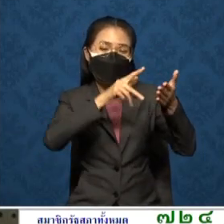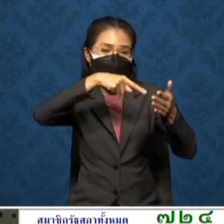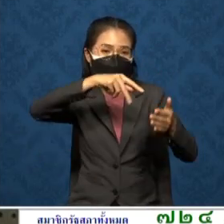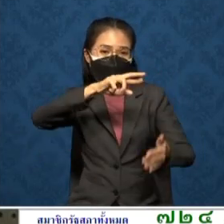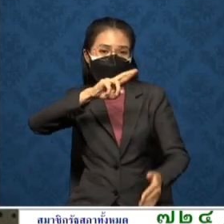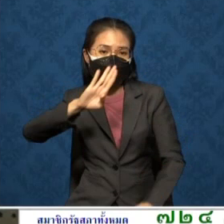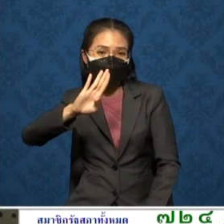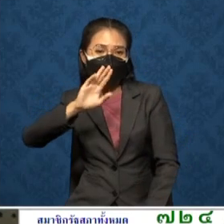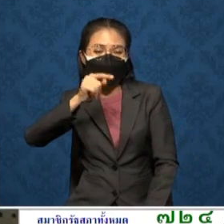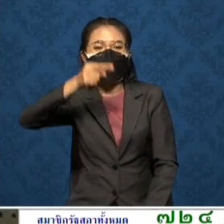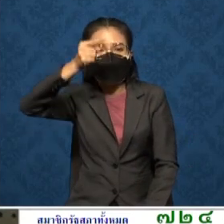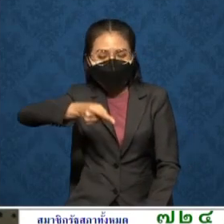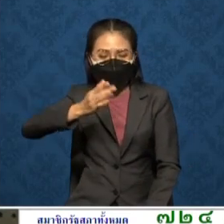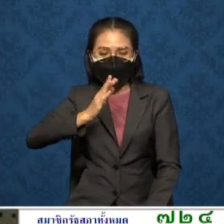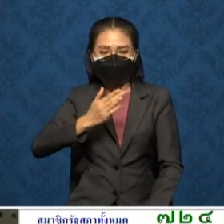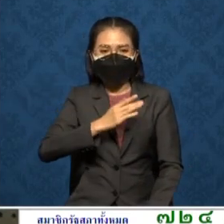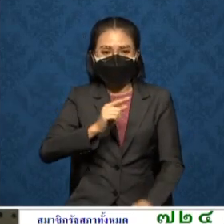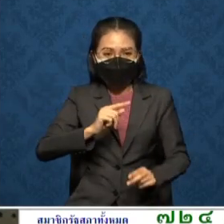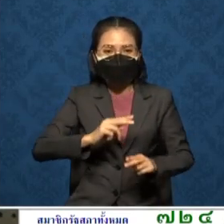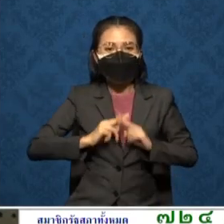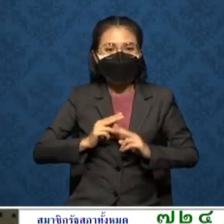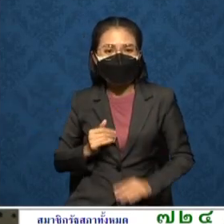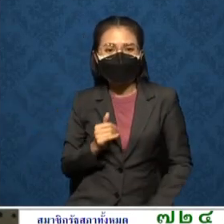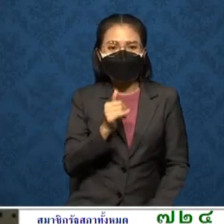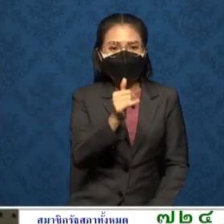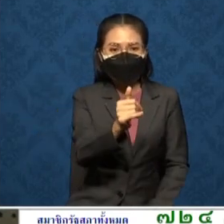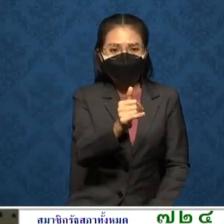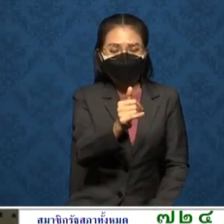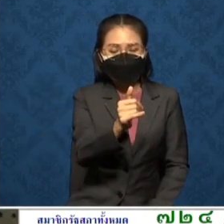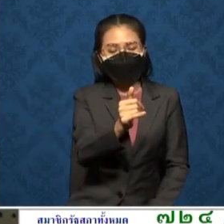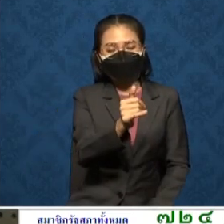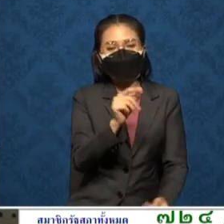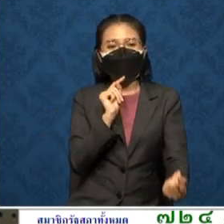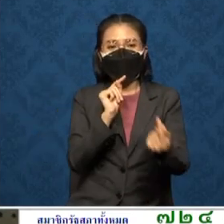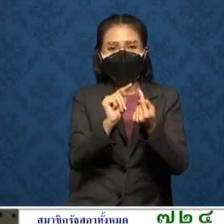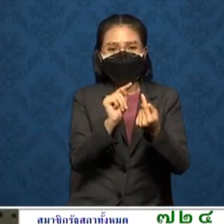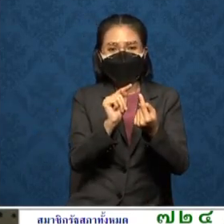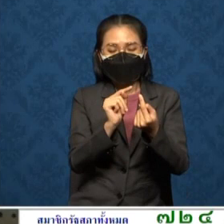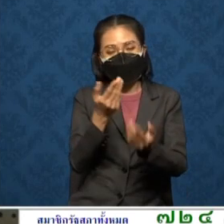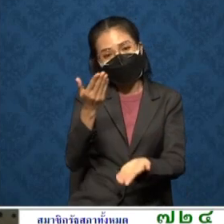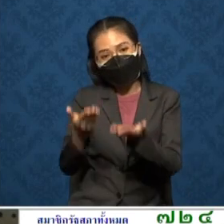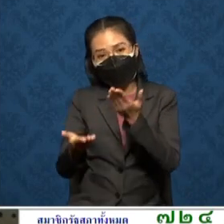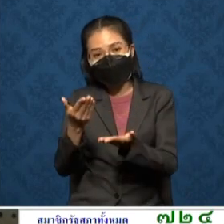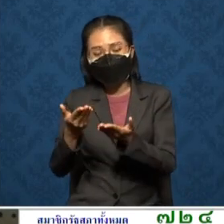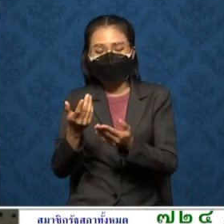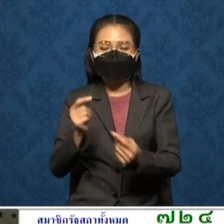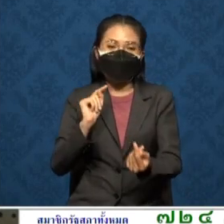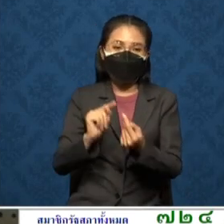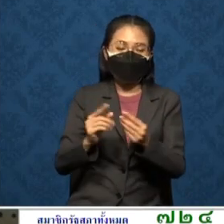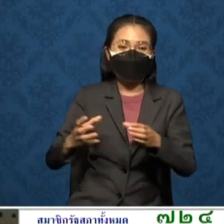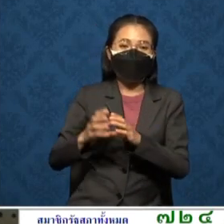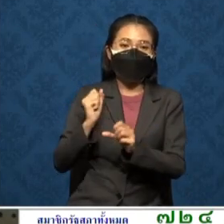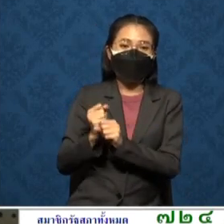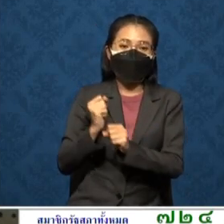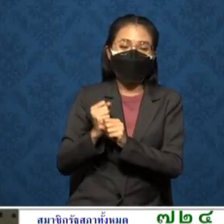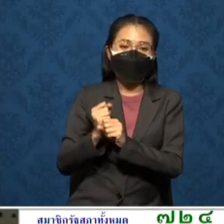ตัวไม่ใช้ระบบอิเล็กทรอนิกส์อย่างนี้เป็นตัวอย่างหรือในกรณีหน่วยงานทางศาลนั้น